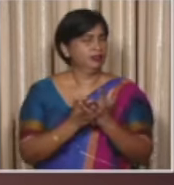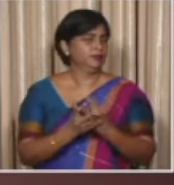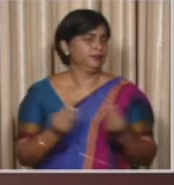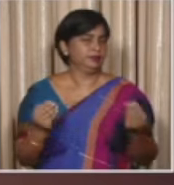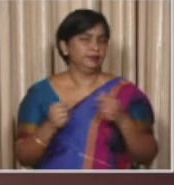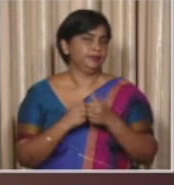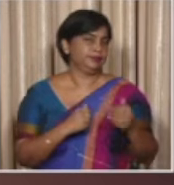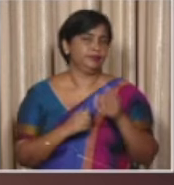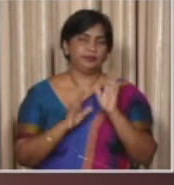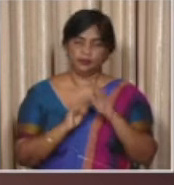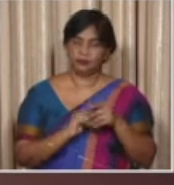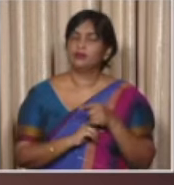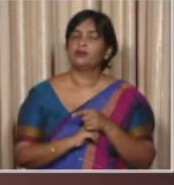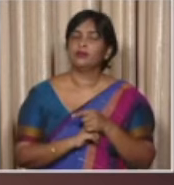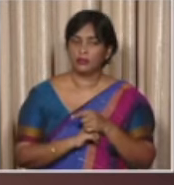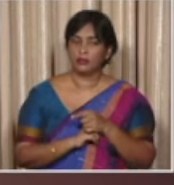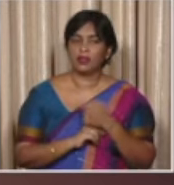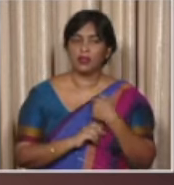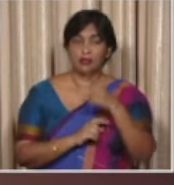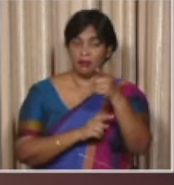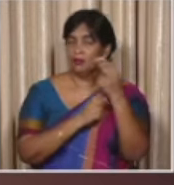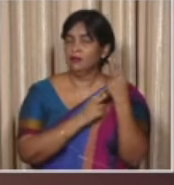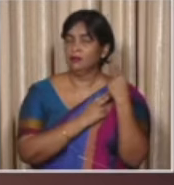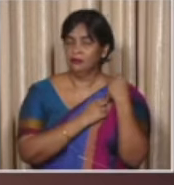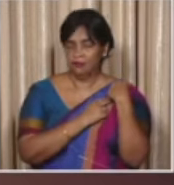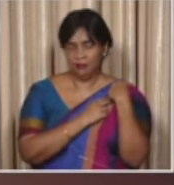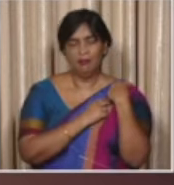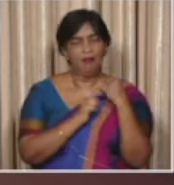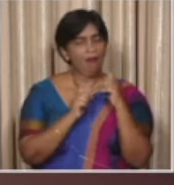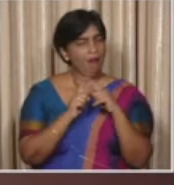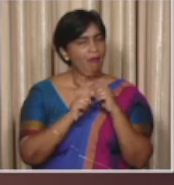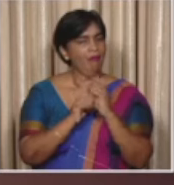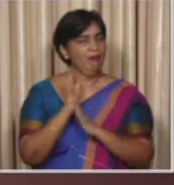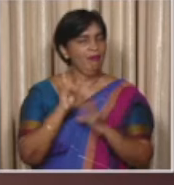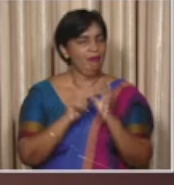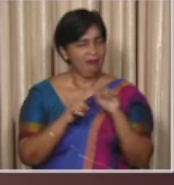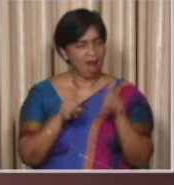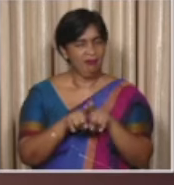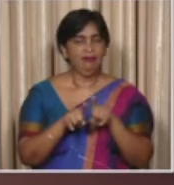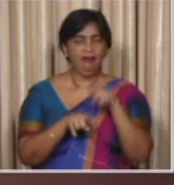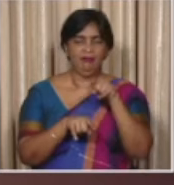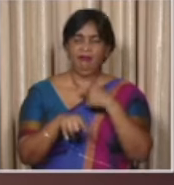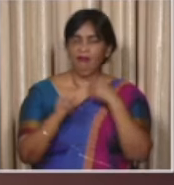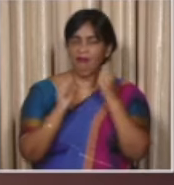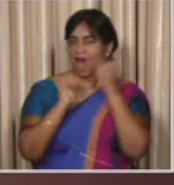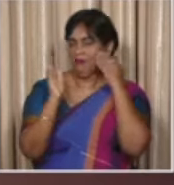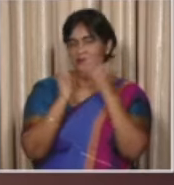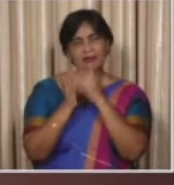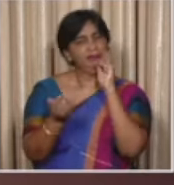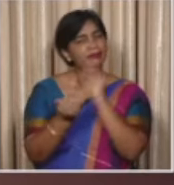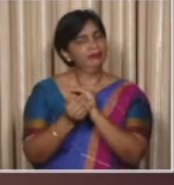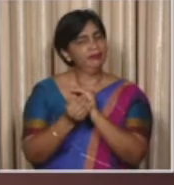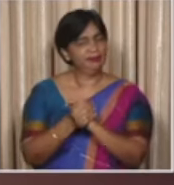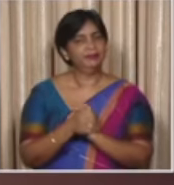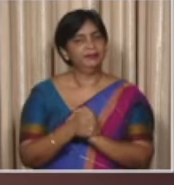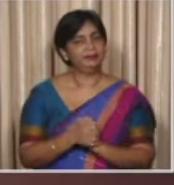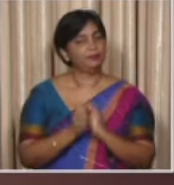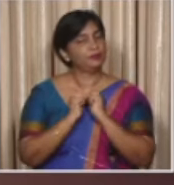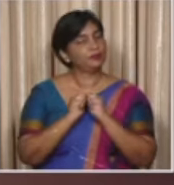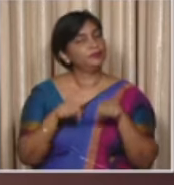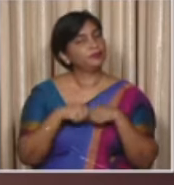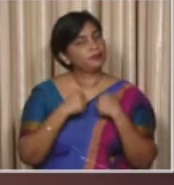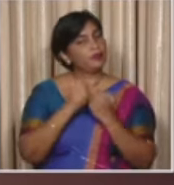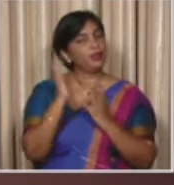යන තත්ත්වයකට පත් වෙලා තිබෙනවා. ඒ නිසා ඔබතුමාගේ වගකීම අධ්‍යාපන අමාත්‍යවරයා හැටියට ඒ දරුවන්ගේ කාර්යය ආරක්ෂා කර ගැනීම, වෘත්ති